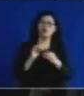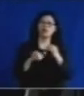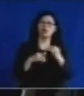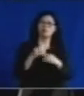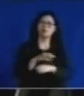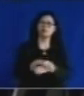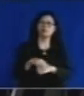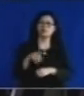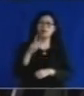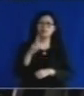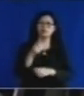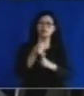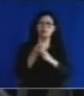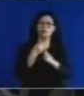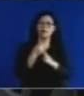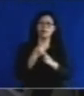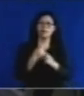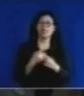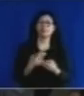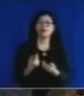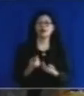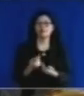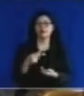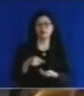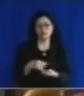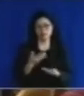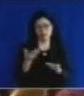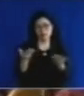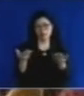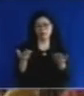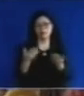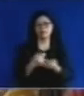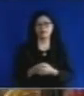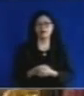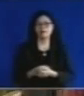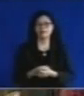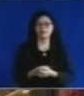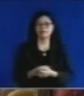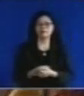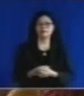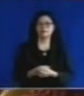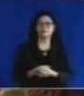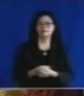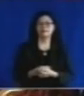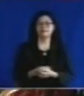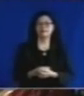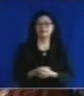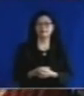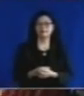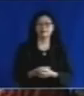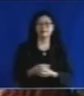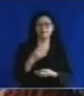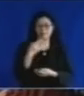1 dari tanggapan ini, silahkan ditanggapi. Bapak siap? 90 detik silahkan. Terima